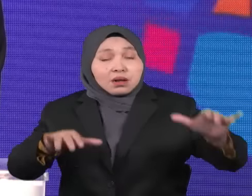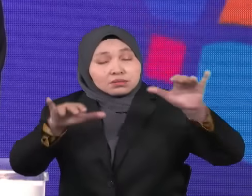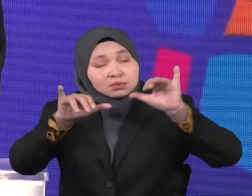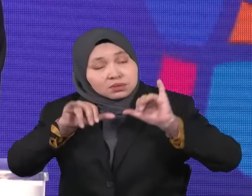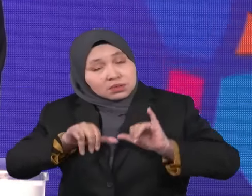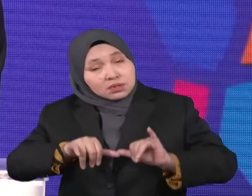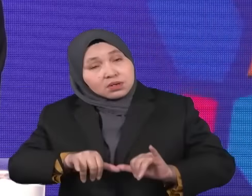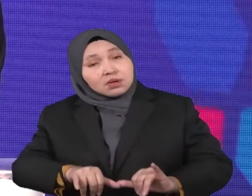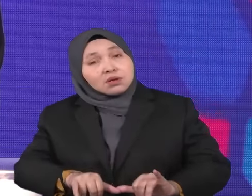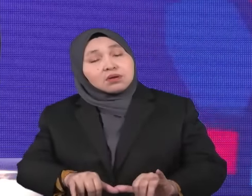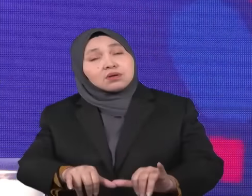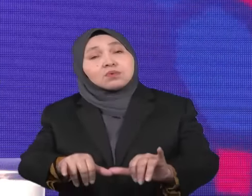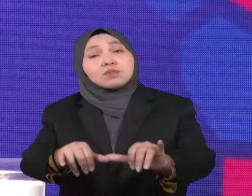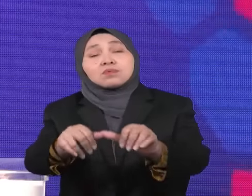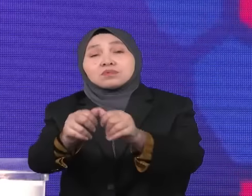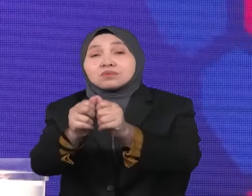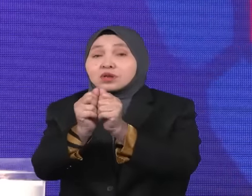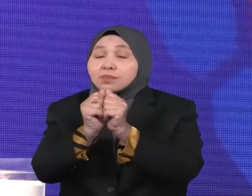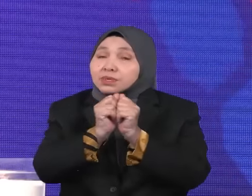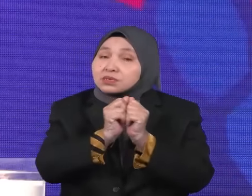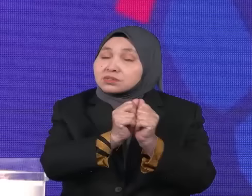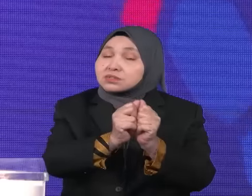terus bersamamu